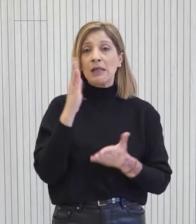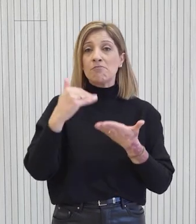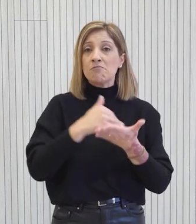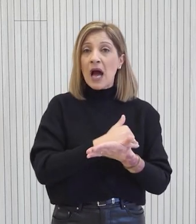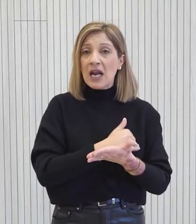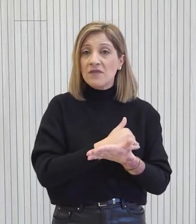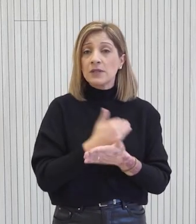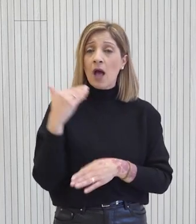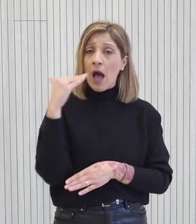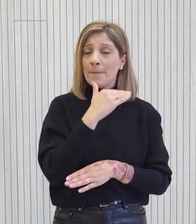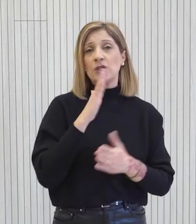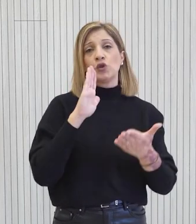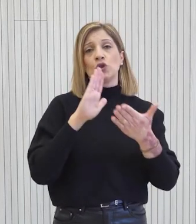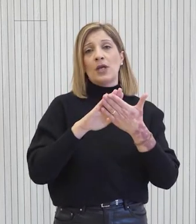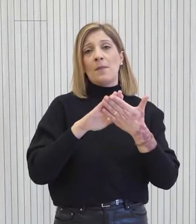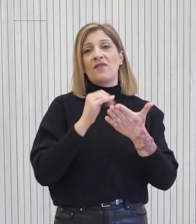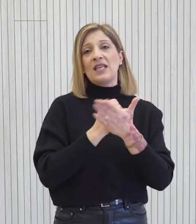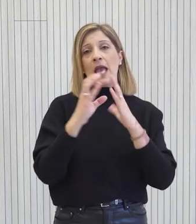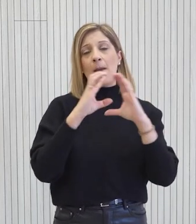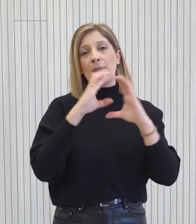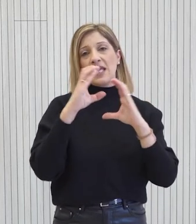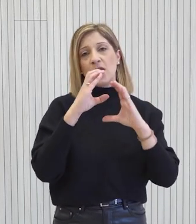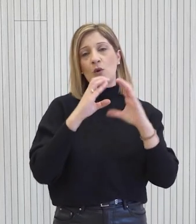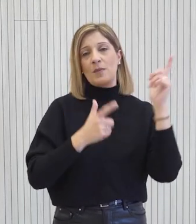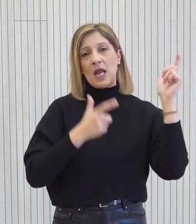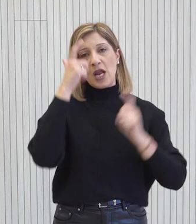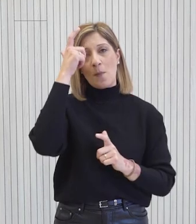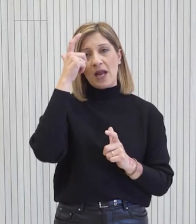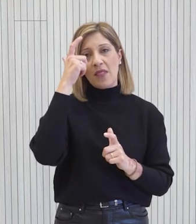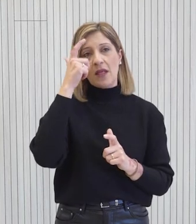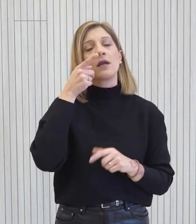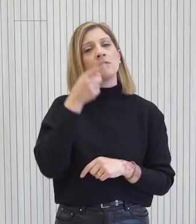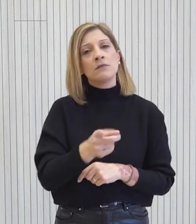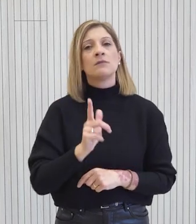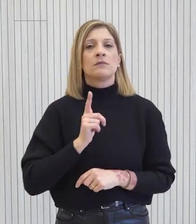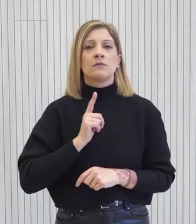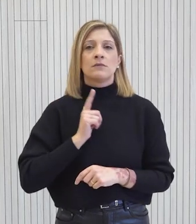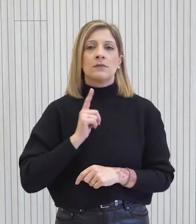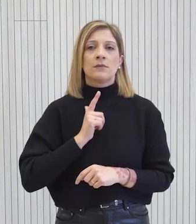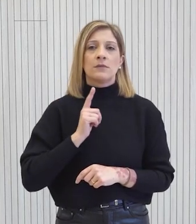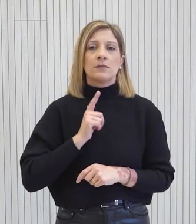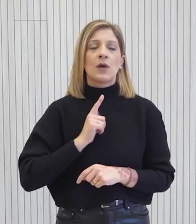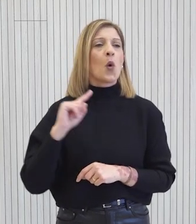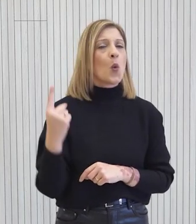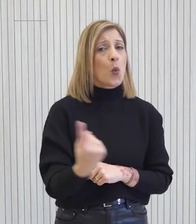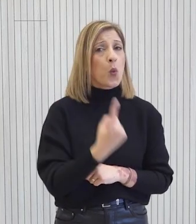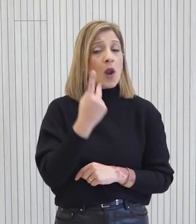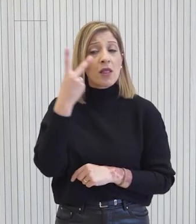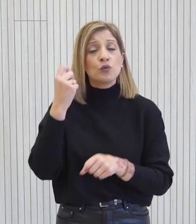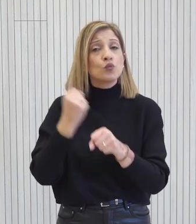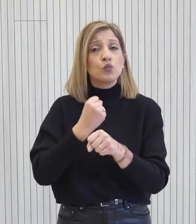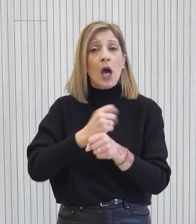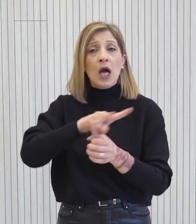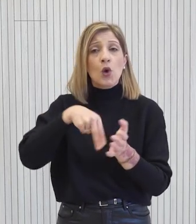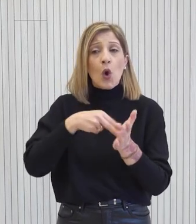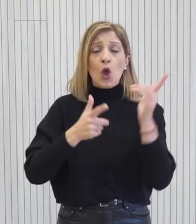νεκρής ζώνης, ήμασταν σε επαφή και επικοινωνία μαζί με την ειρηνευτική δύναμη, από την οποία αναμένουμε να λάβει όλες τις ενέργειες και τα